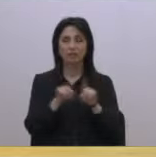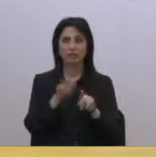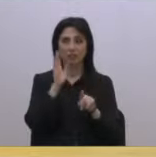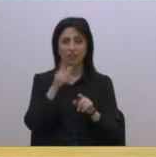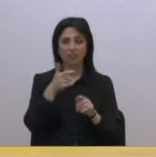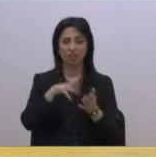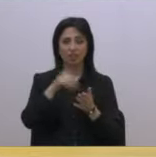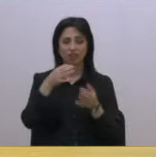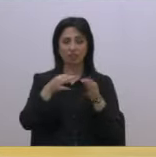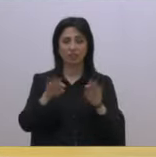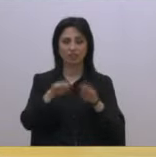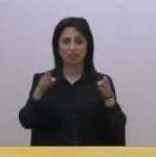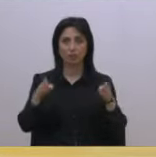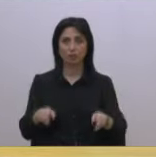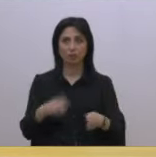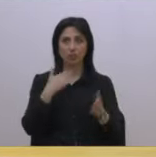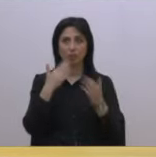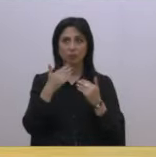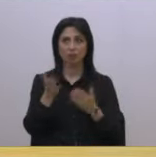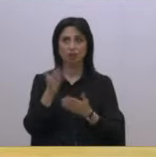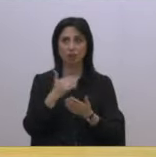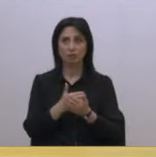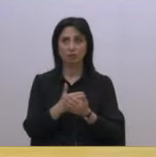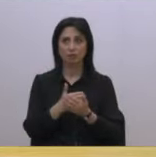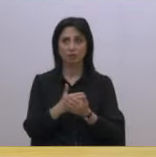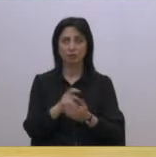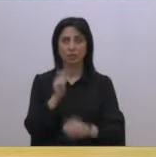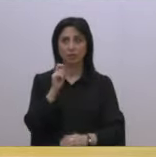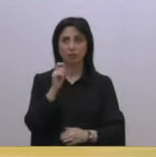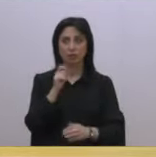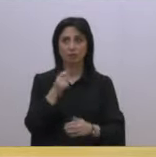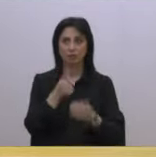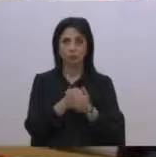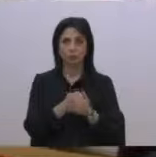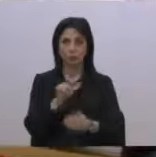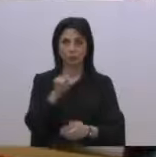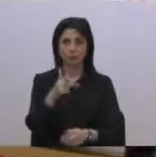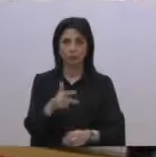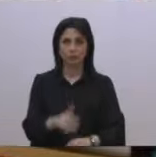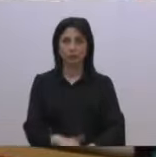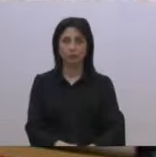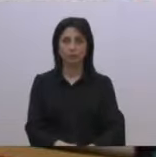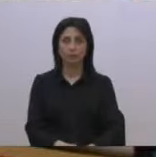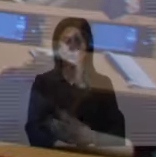გირჩის თავისუფალი ტრიბუნა კენჭისხრების შემდეგ. შესვენება სამის ნახევრამდე.